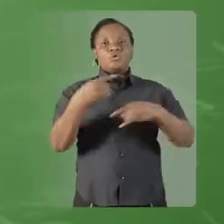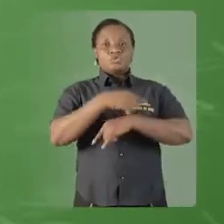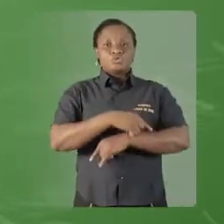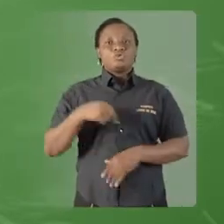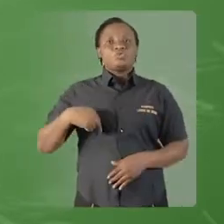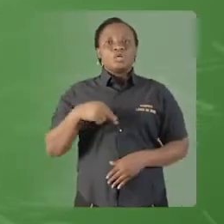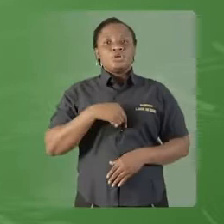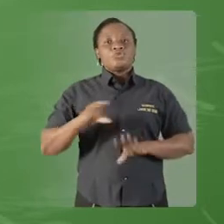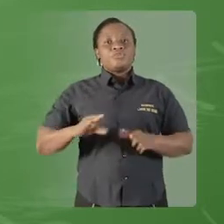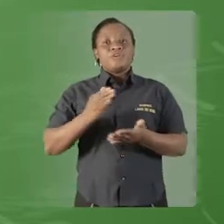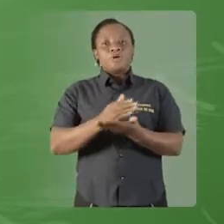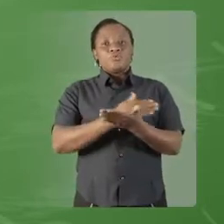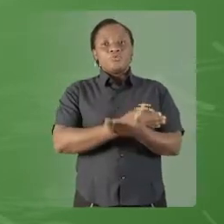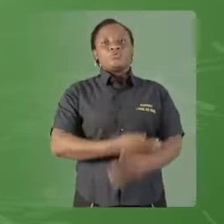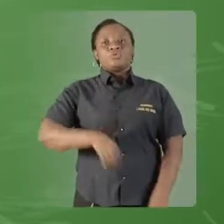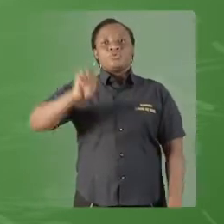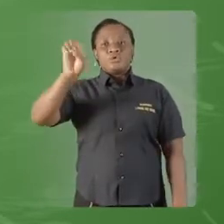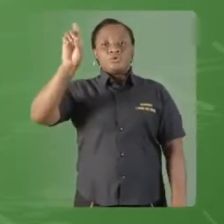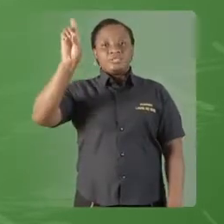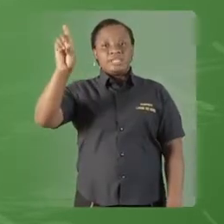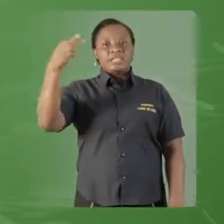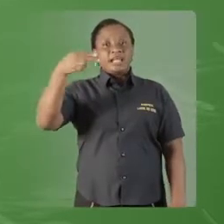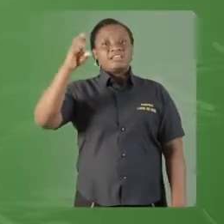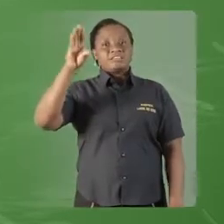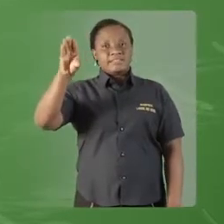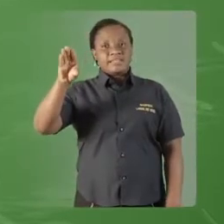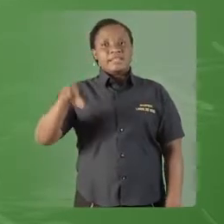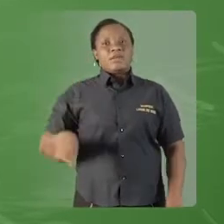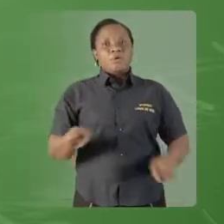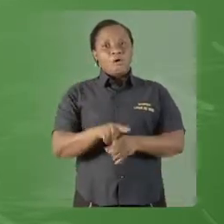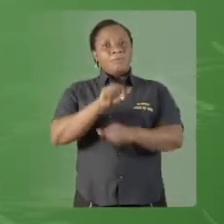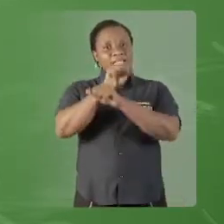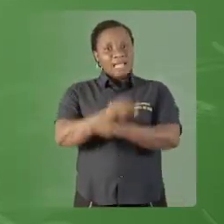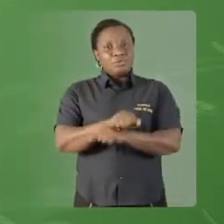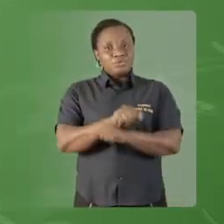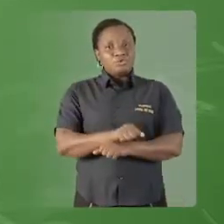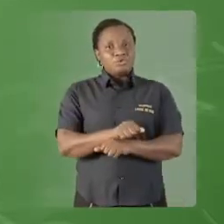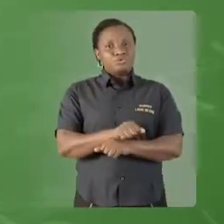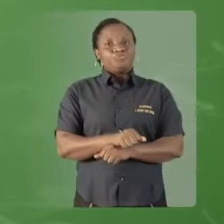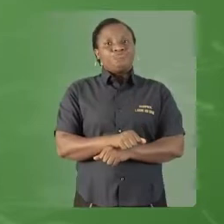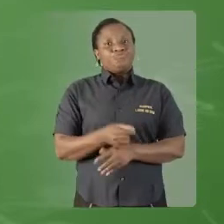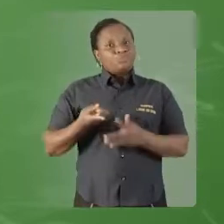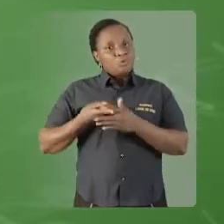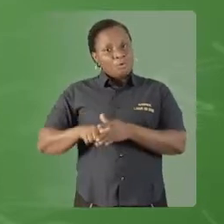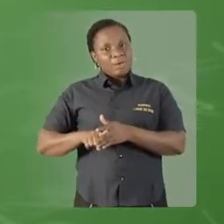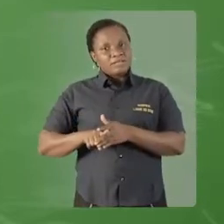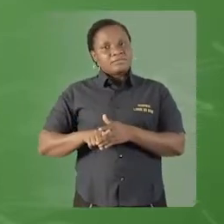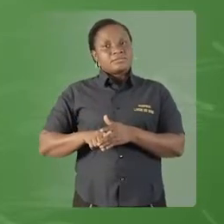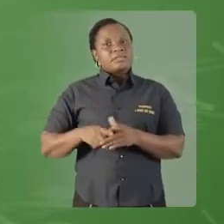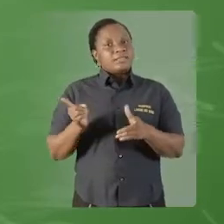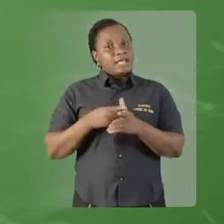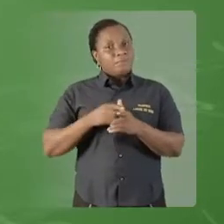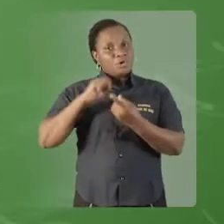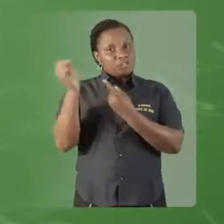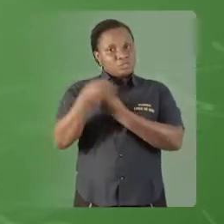Aujourd'hui, nous allons faire une leçon de DHC. Comme d'habitude, nous allons commencer notre